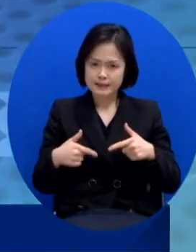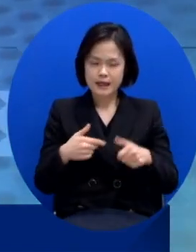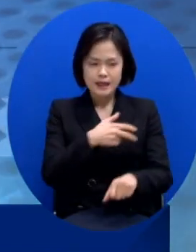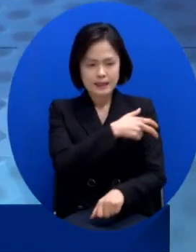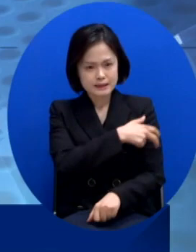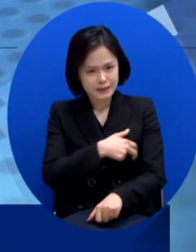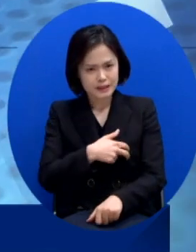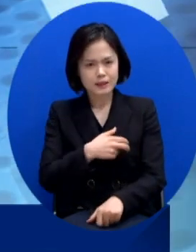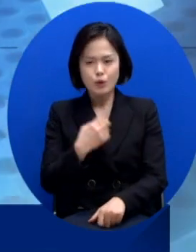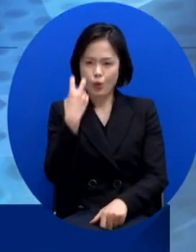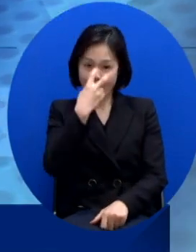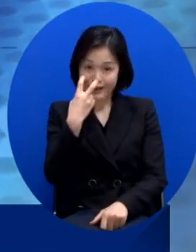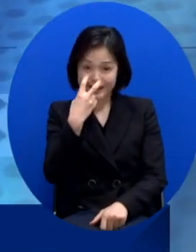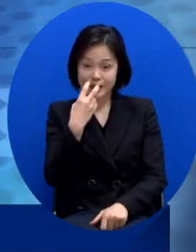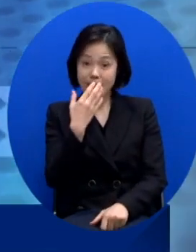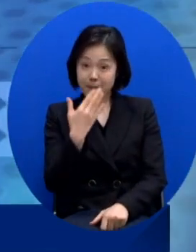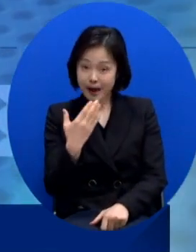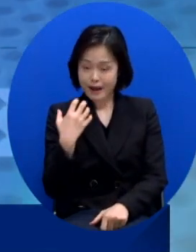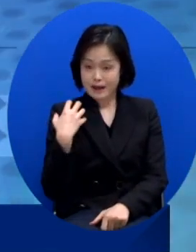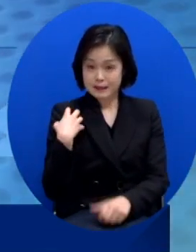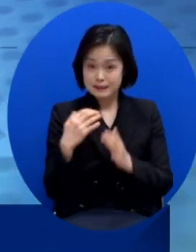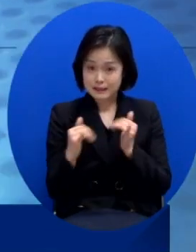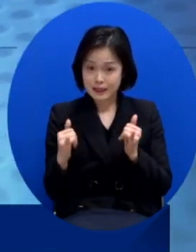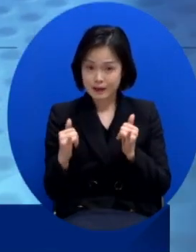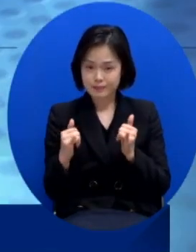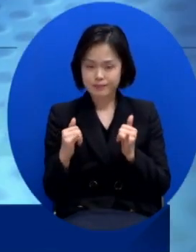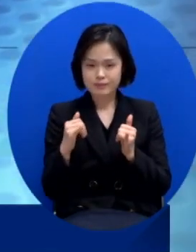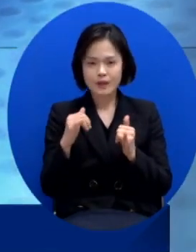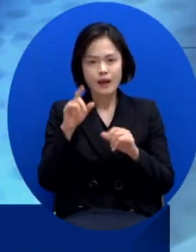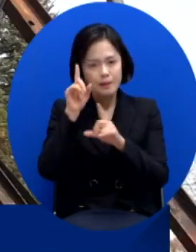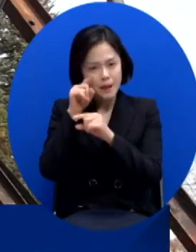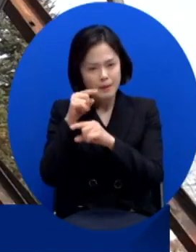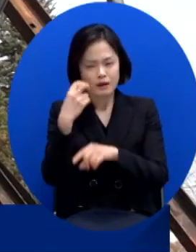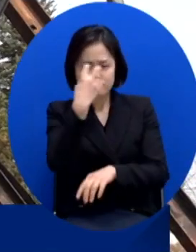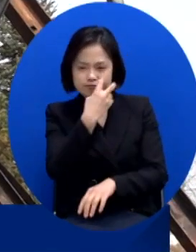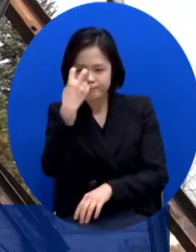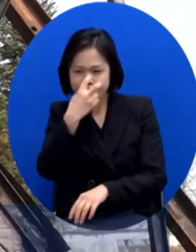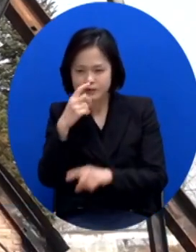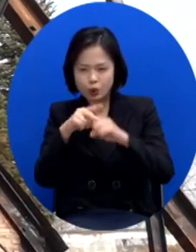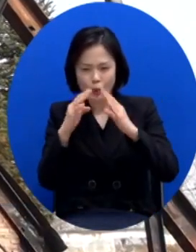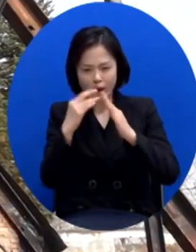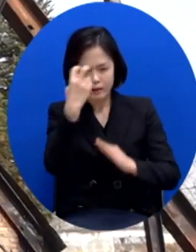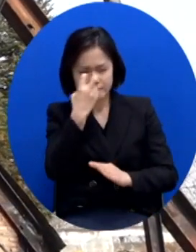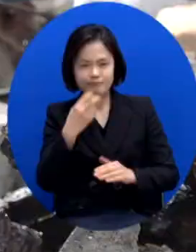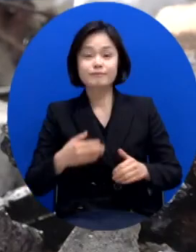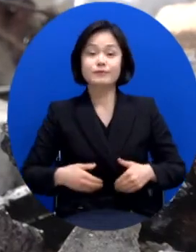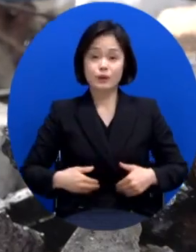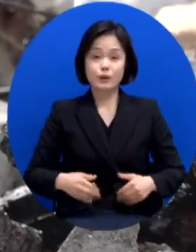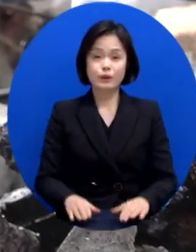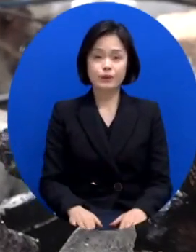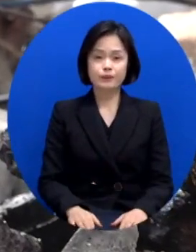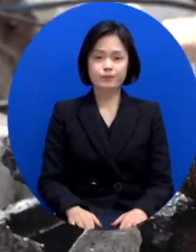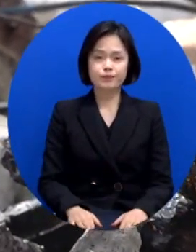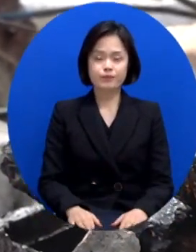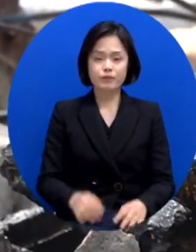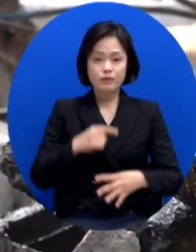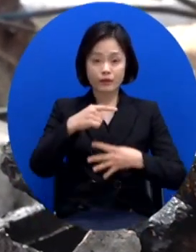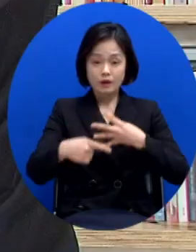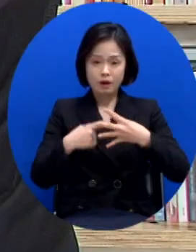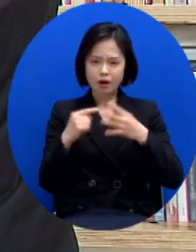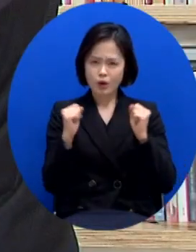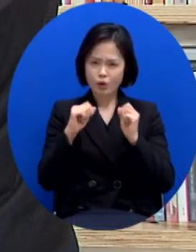있잖아요 그런 사실은 뭐 하루 한번 손 어찌 그렇게 돌아 봐야죠 박종 사고의 노출된 겨울철